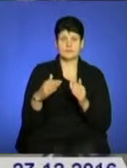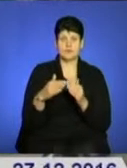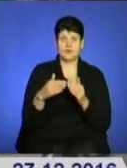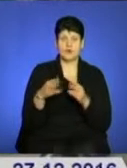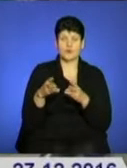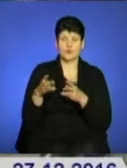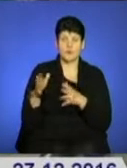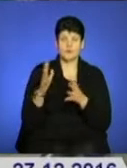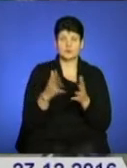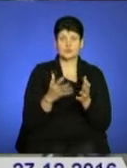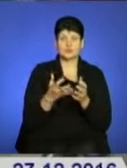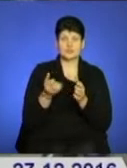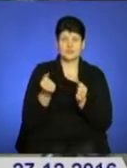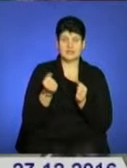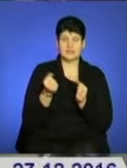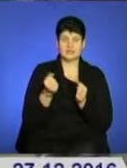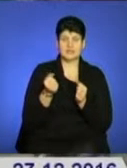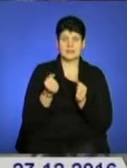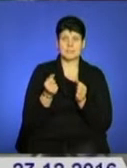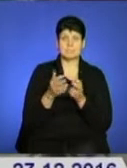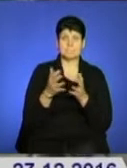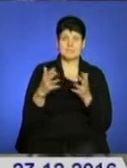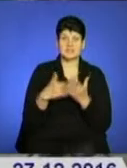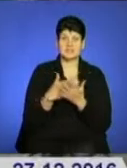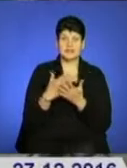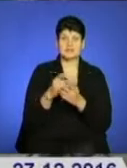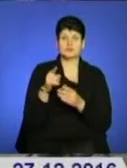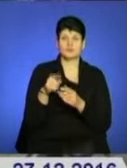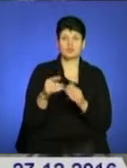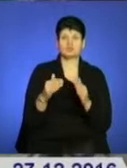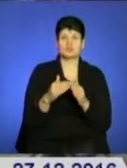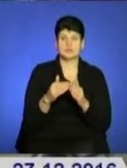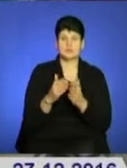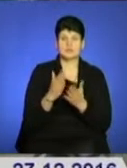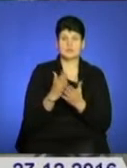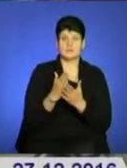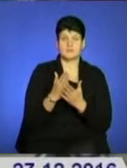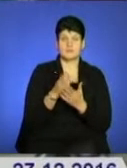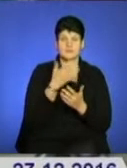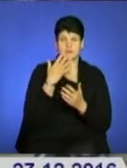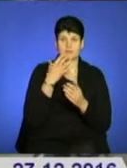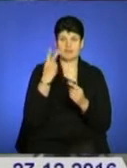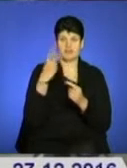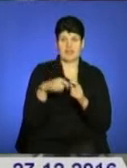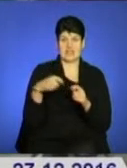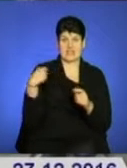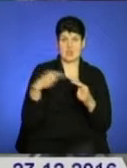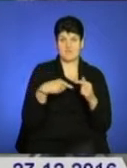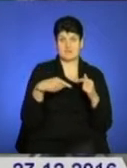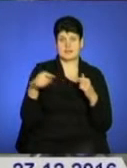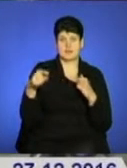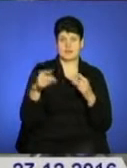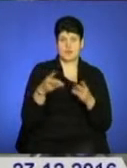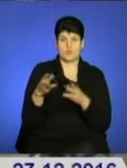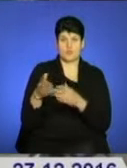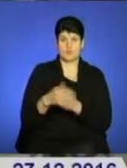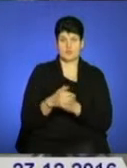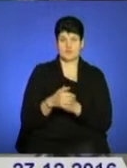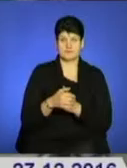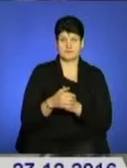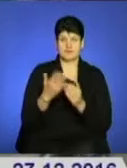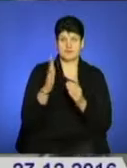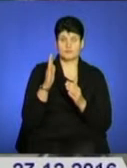оплачують за транзитне тепло, яке йде їхніми стійками до сусідів на верхніх поверхах. І треба також розуміти, що будинок, який знаходиться